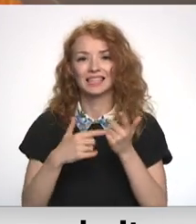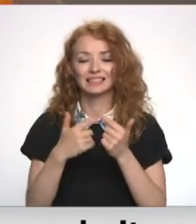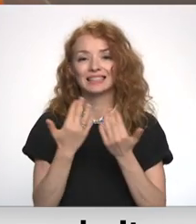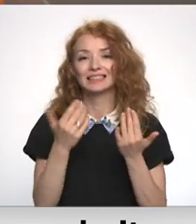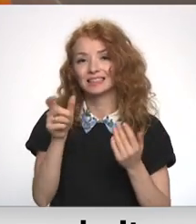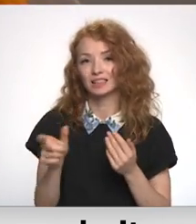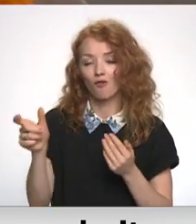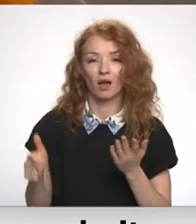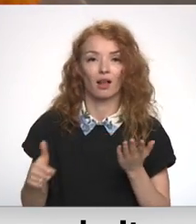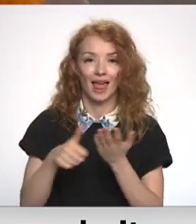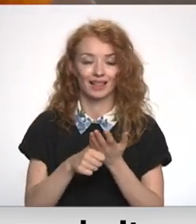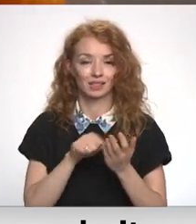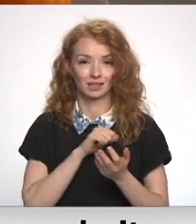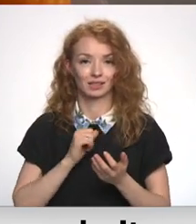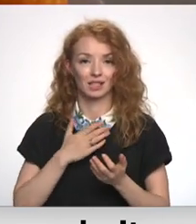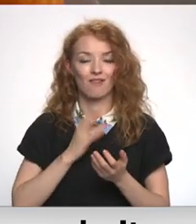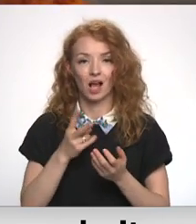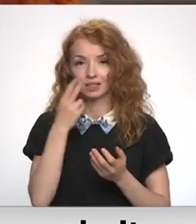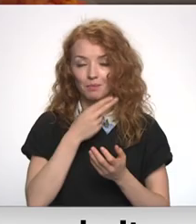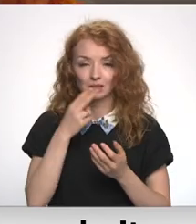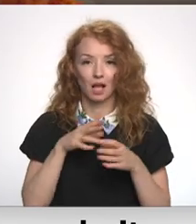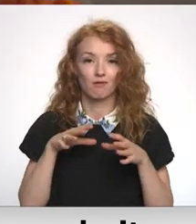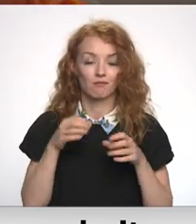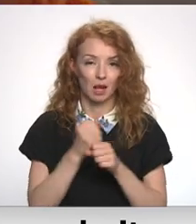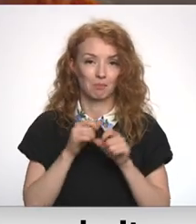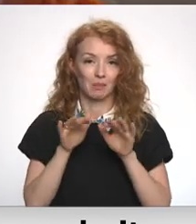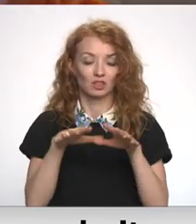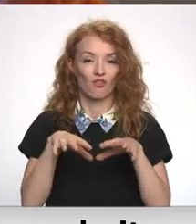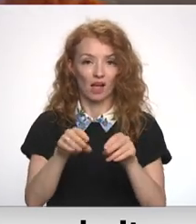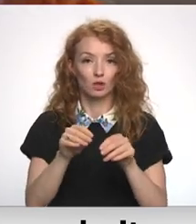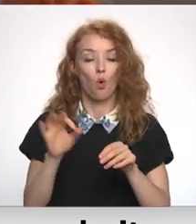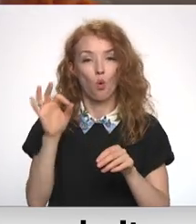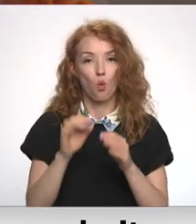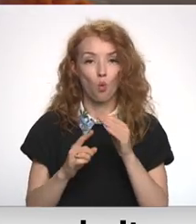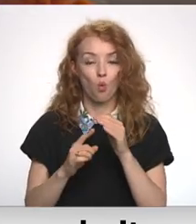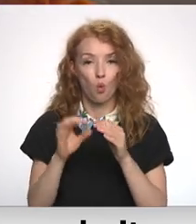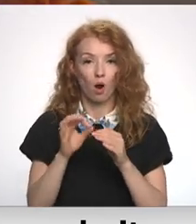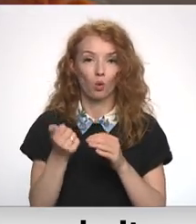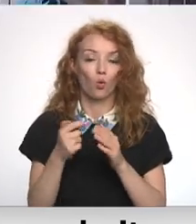personas reģistrē sevi kā saimnieciskās darbības veicējus tieši ogu un sēņu lasīšanas